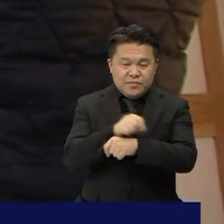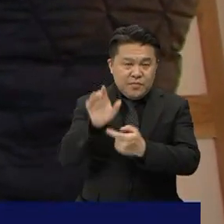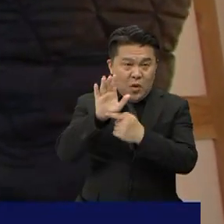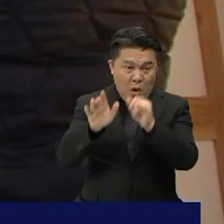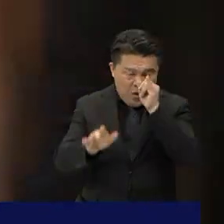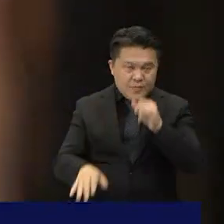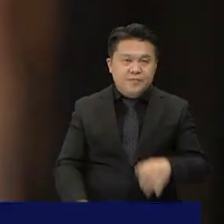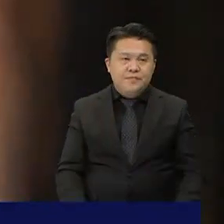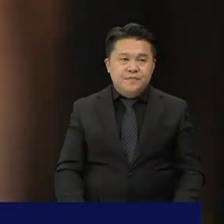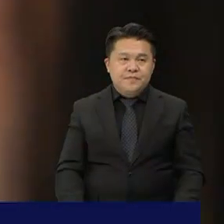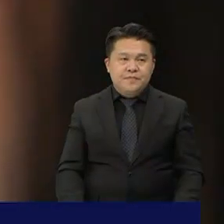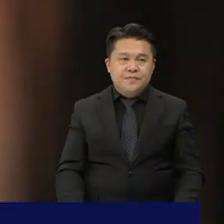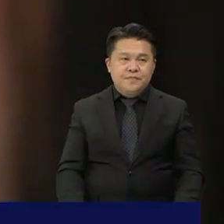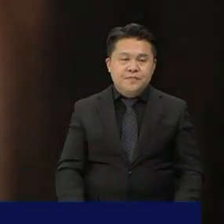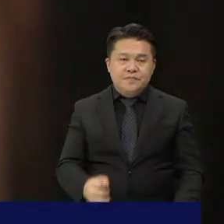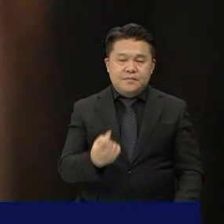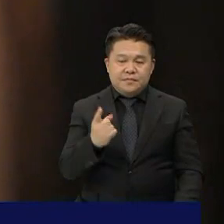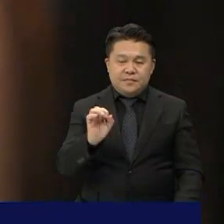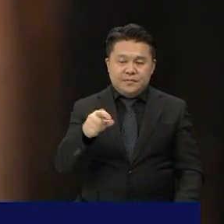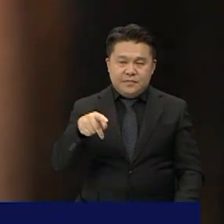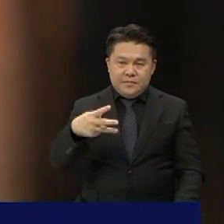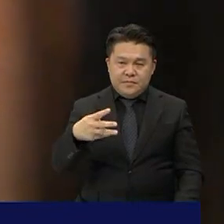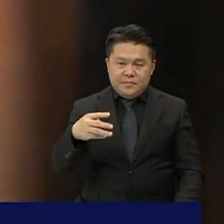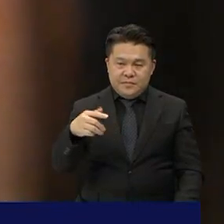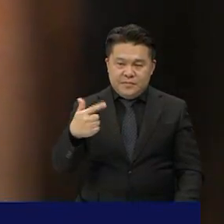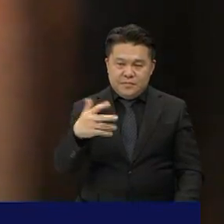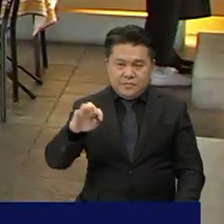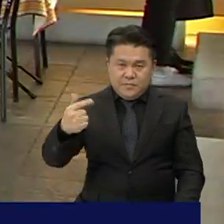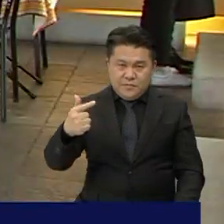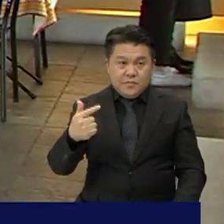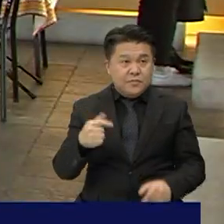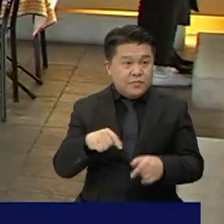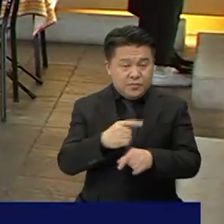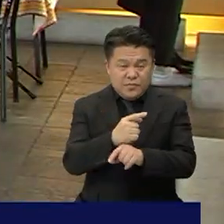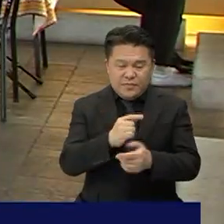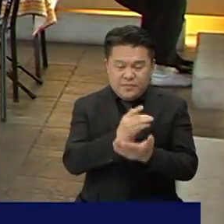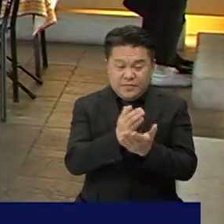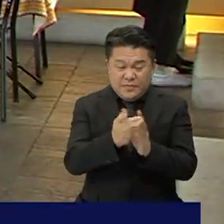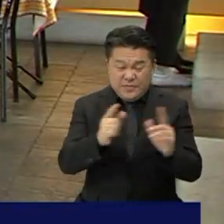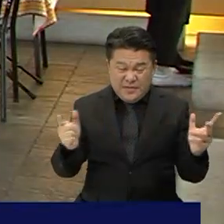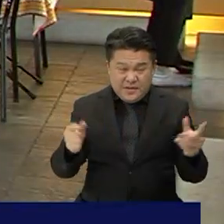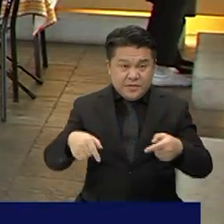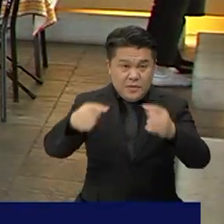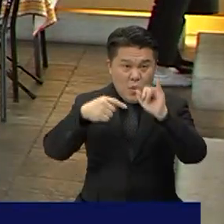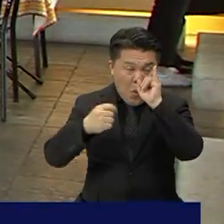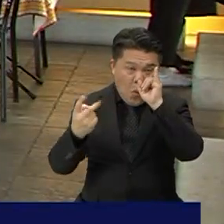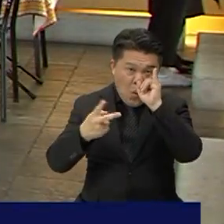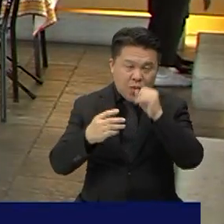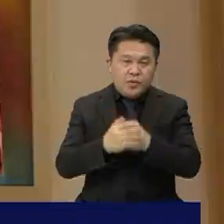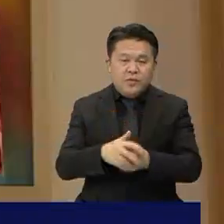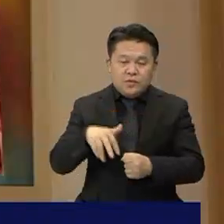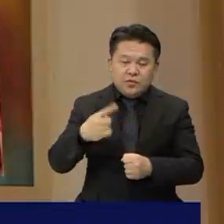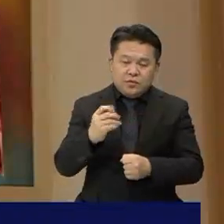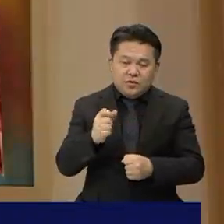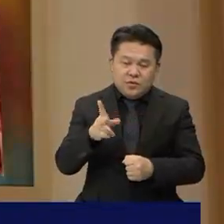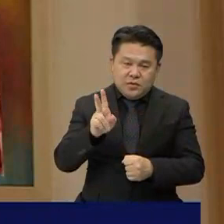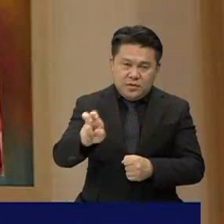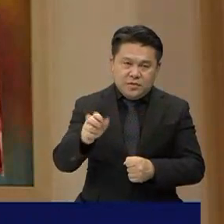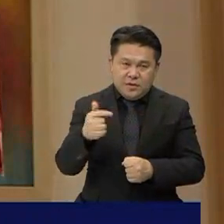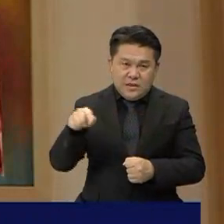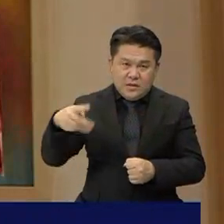겁니다. 왕열, 노재순, 김무호 등 다양한 장르에 주목받는 작가들은 물론이고 조영남, 나얼